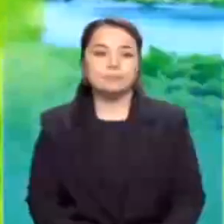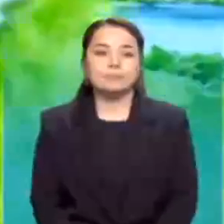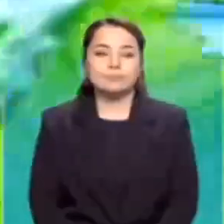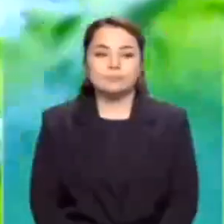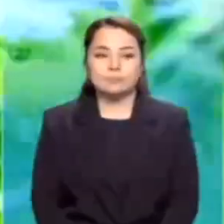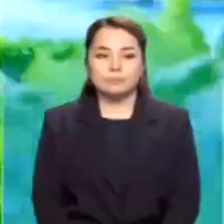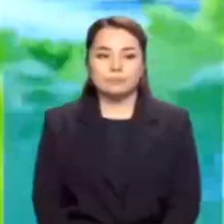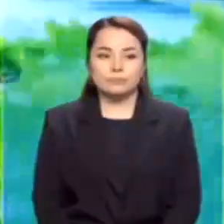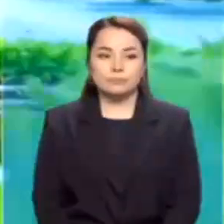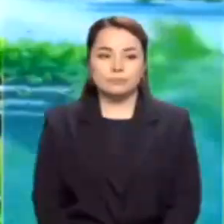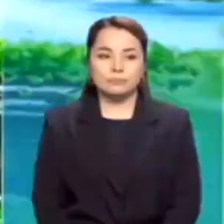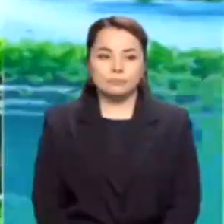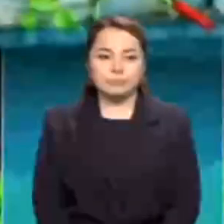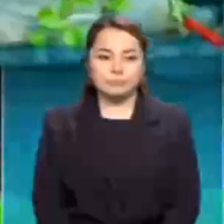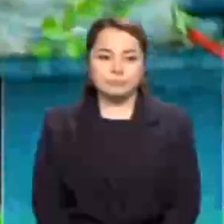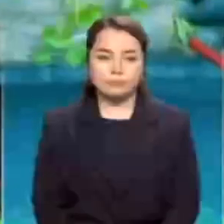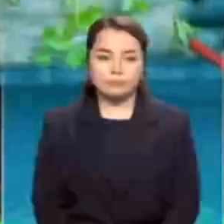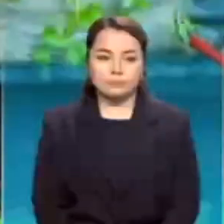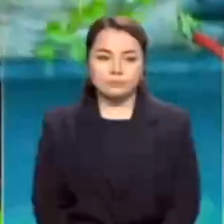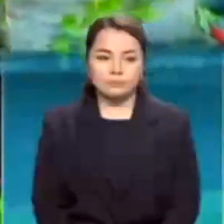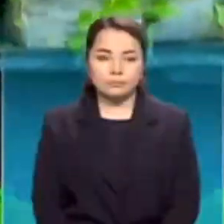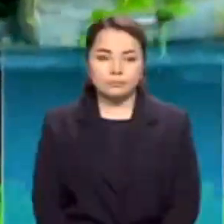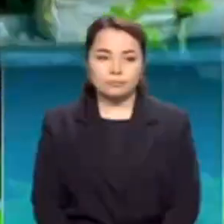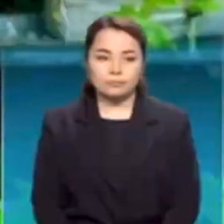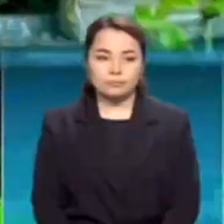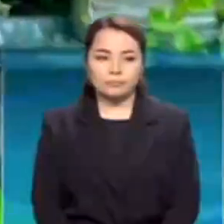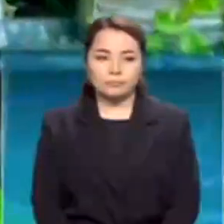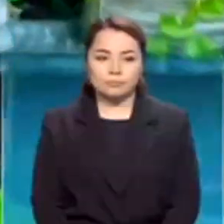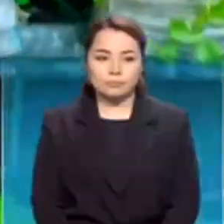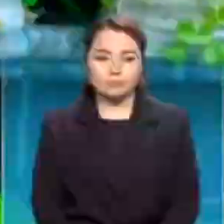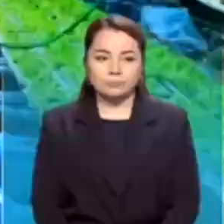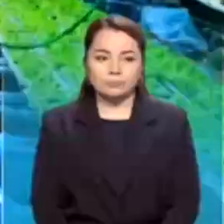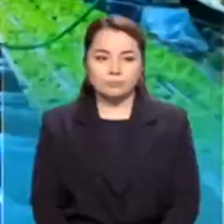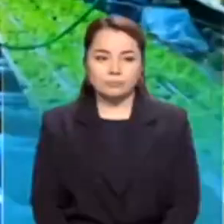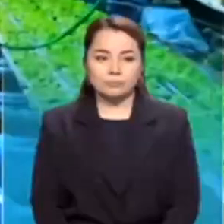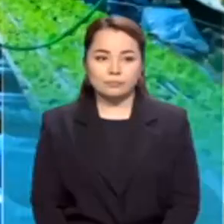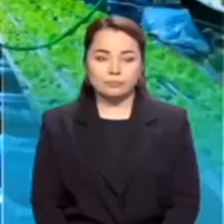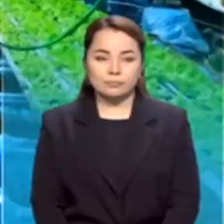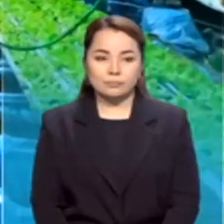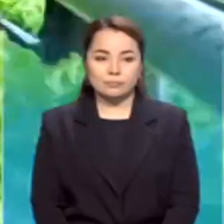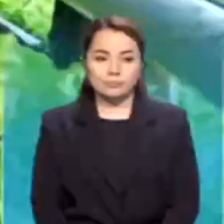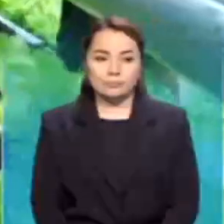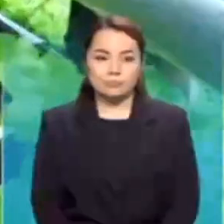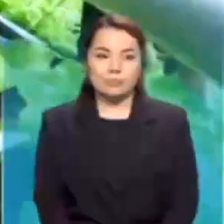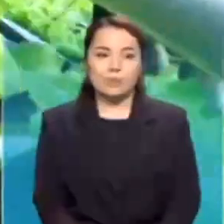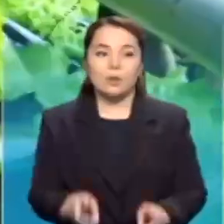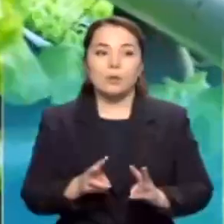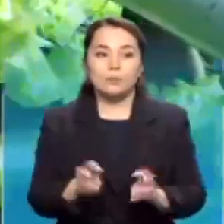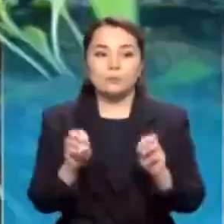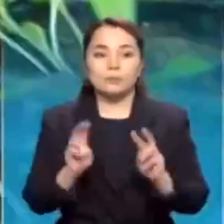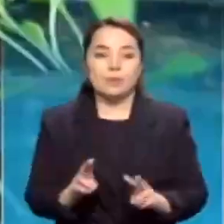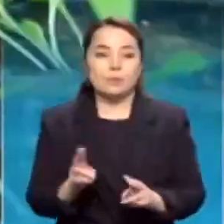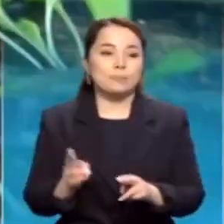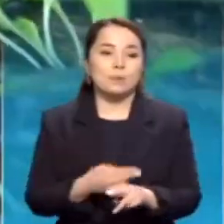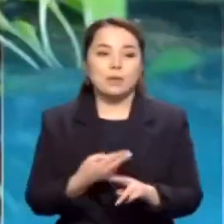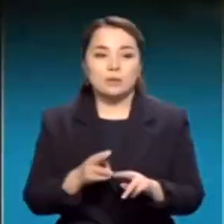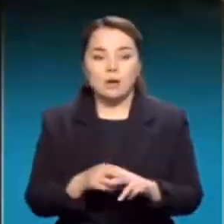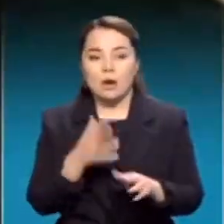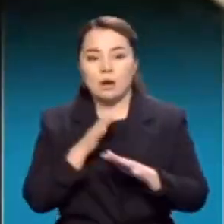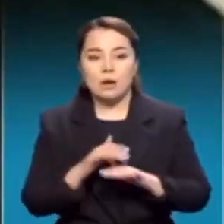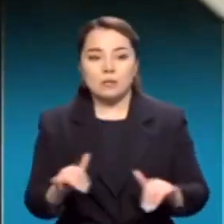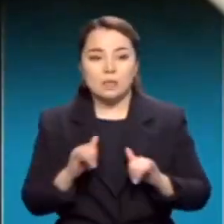Мынаны ішін көріп тұрсыз, отопление қосылып тұрған жоқ, ішлесі жоқ. Температура 25 градус. Отынсыз-ақ жылжайды жайқалтып